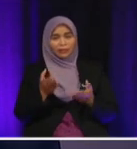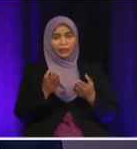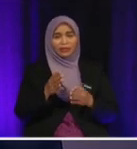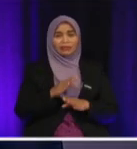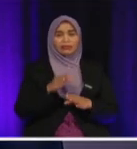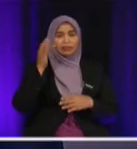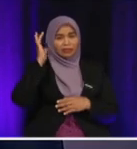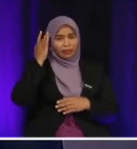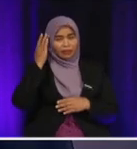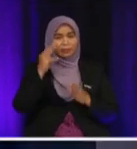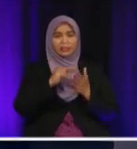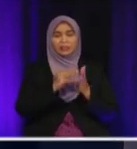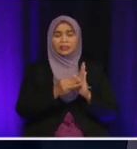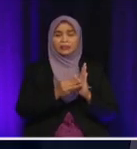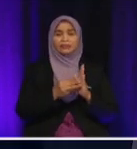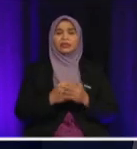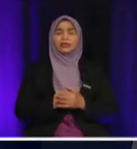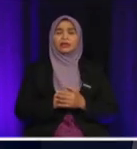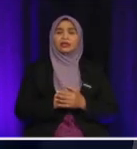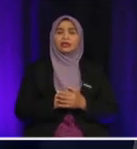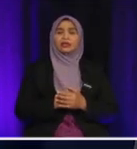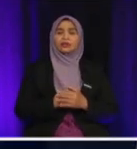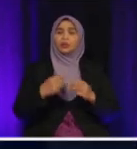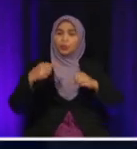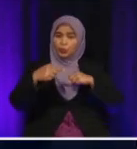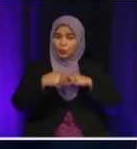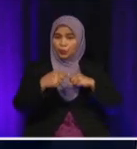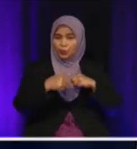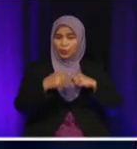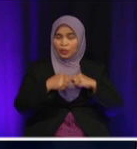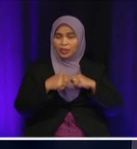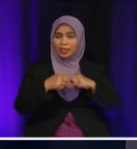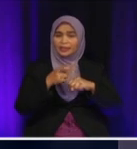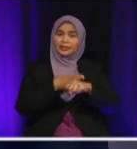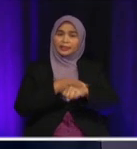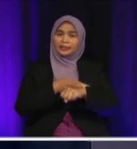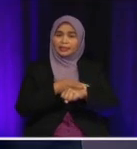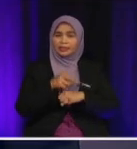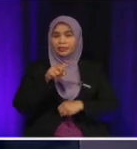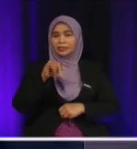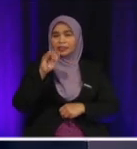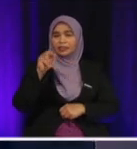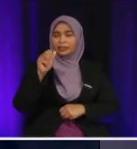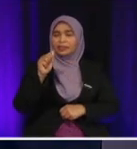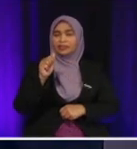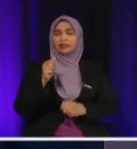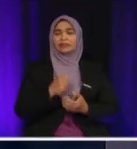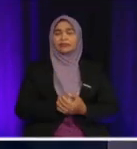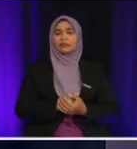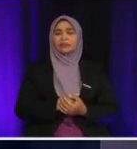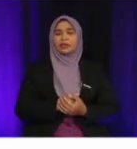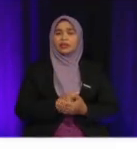Ustaz nak terangkan maksud qazaf, iaitu tuduhan zina atau menafikan nasab, penafian